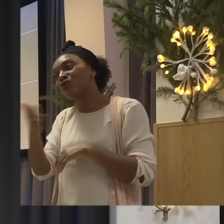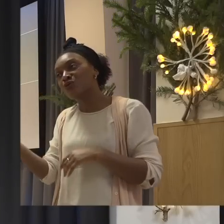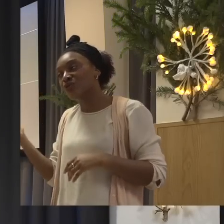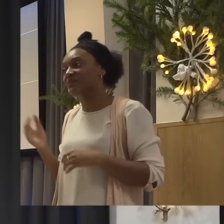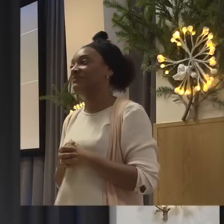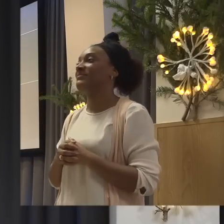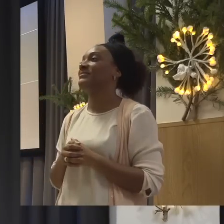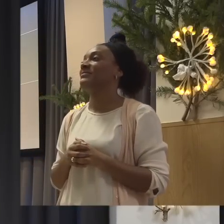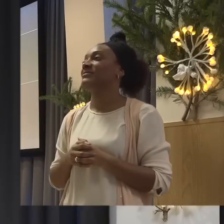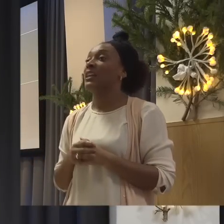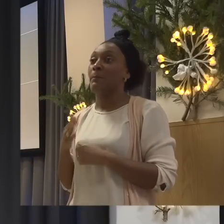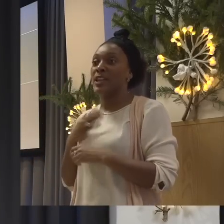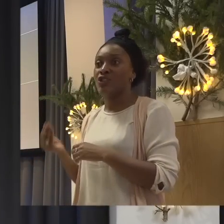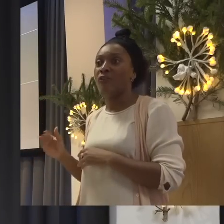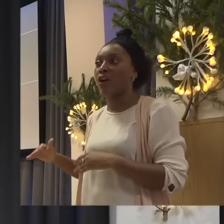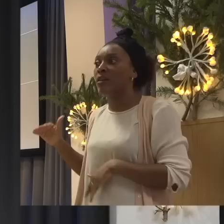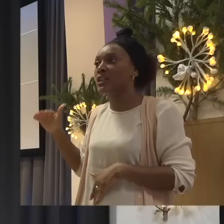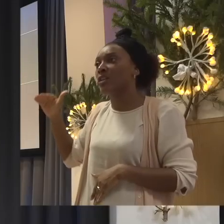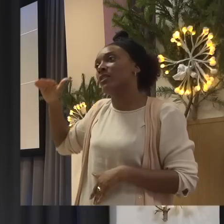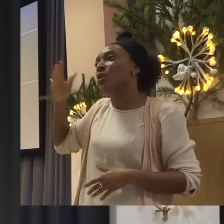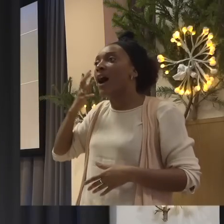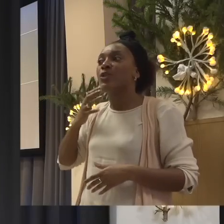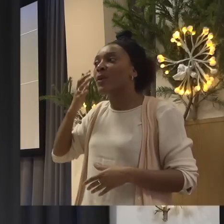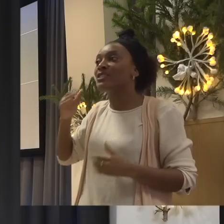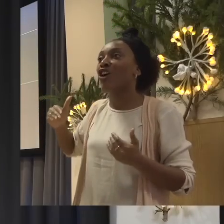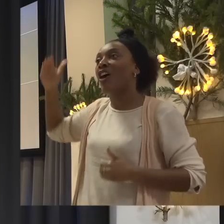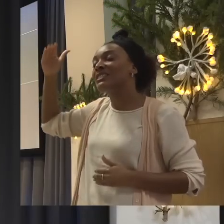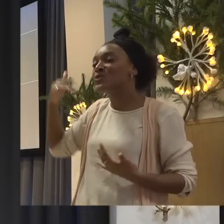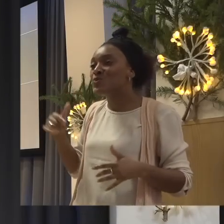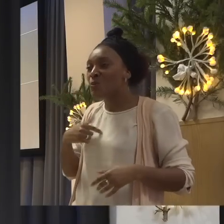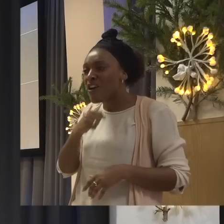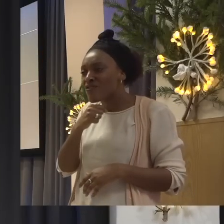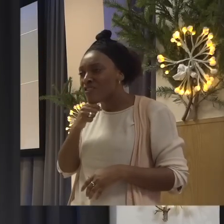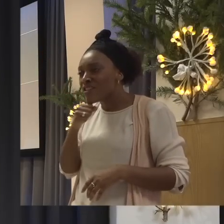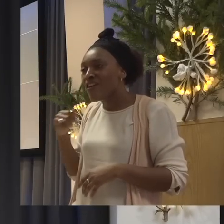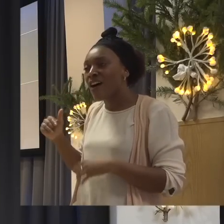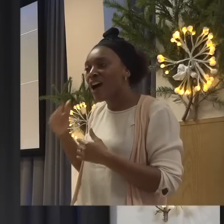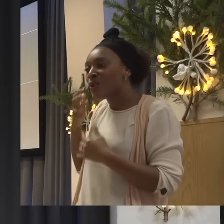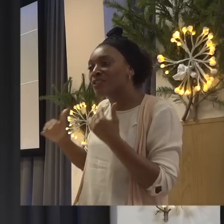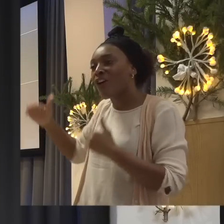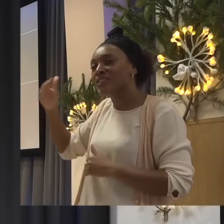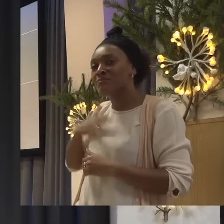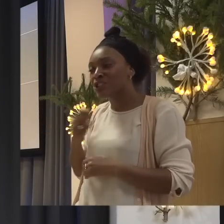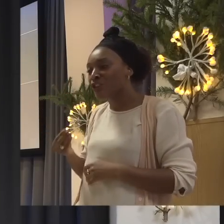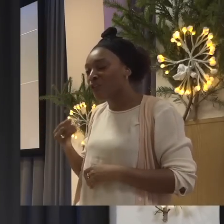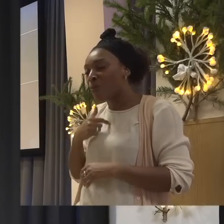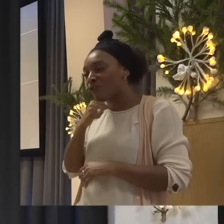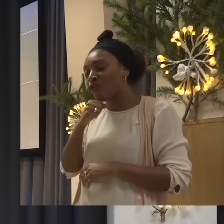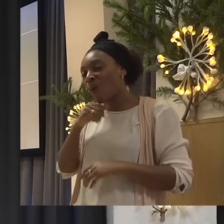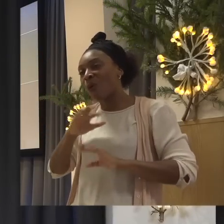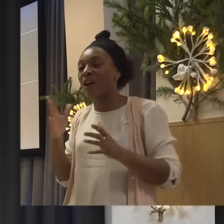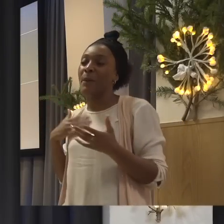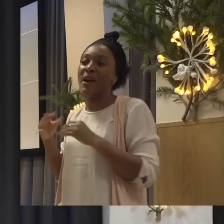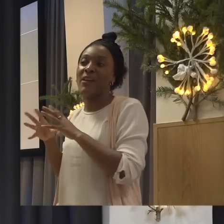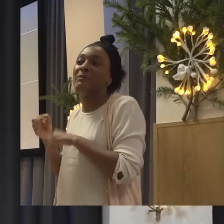poussent, et je me rends compte que c'est peut-être moi qui vieillis et eux, ils vivent. Donc voilà, donc vous avez les salutations de